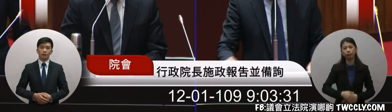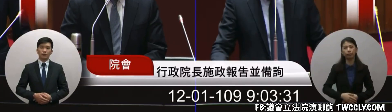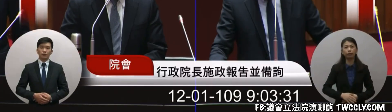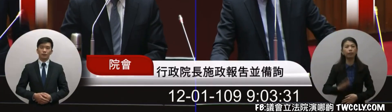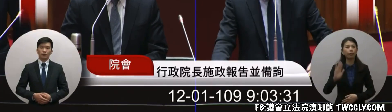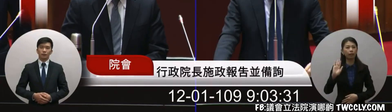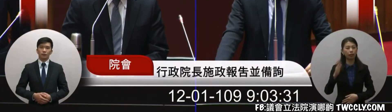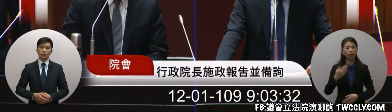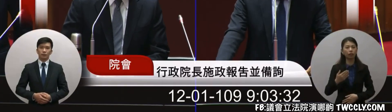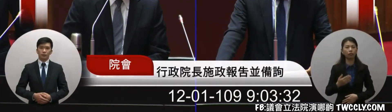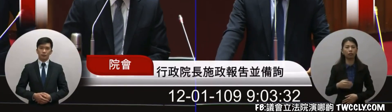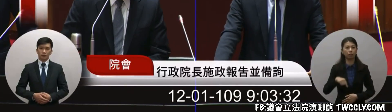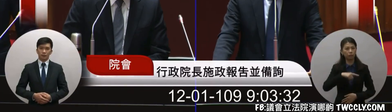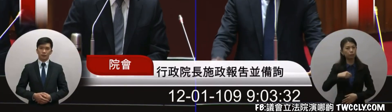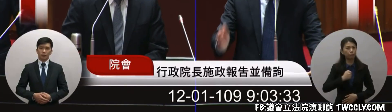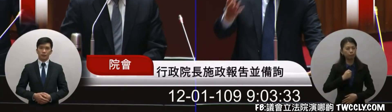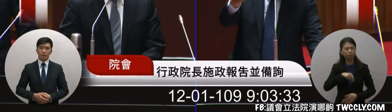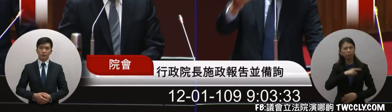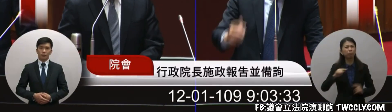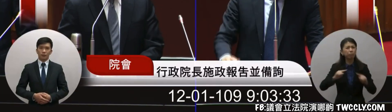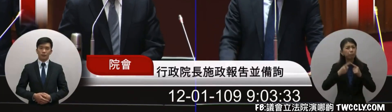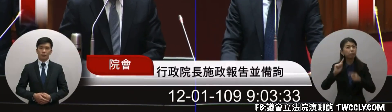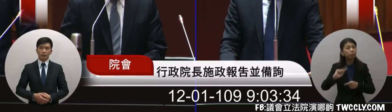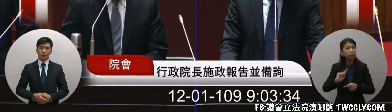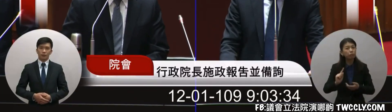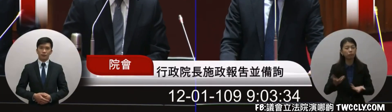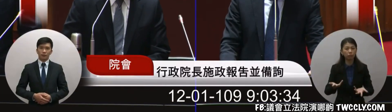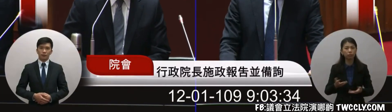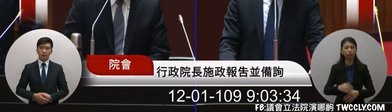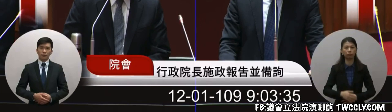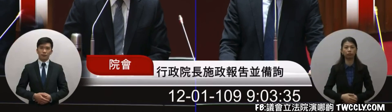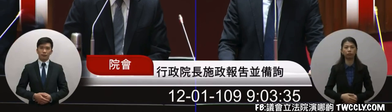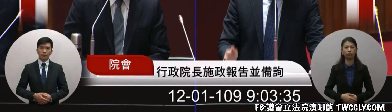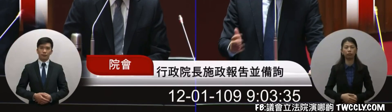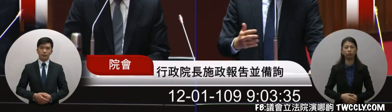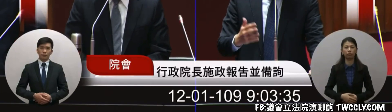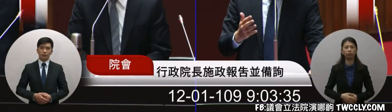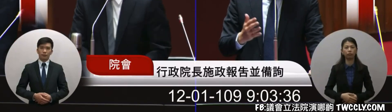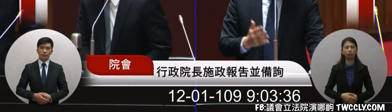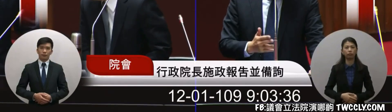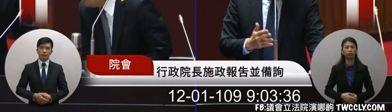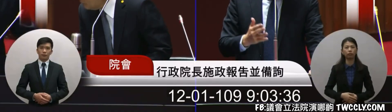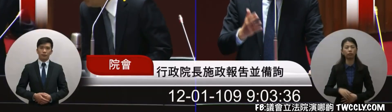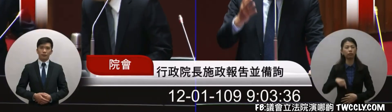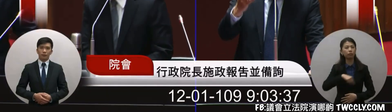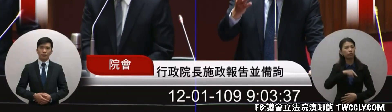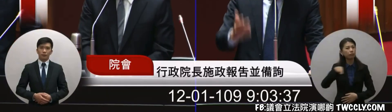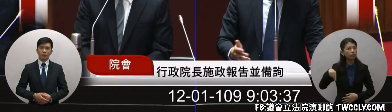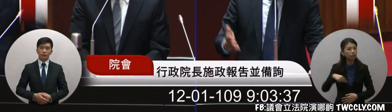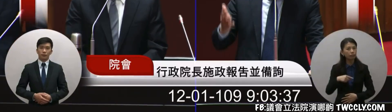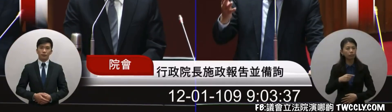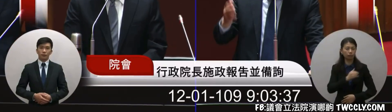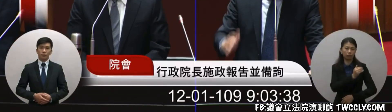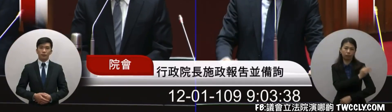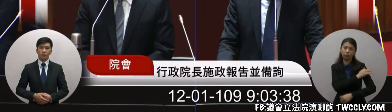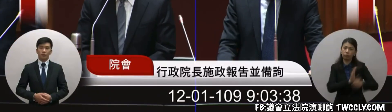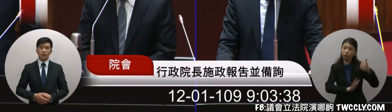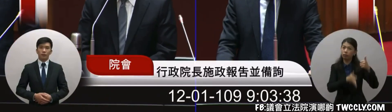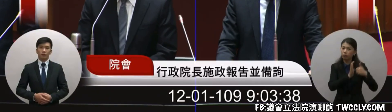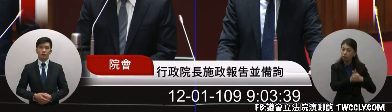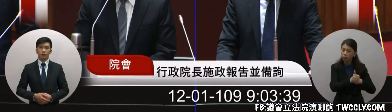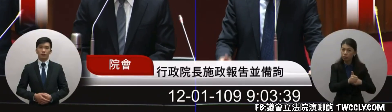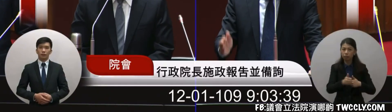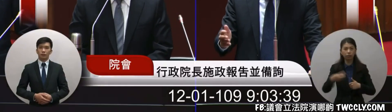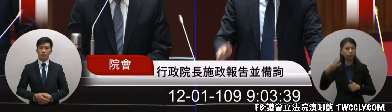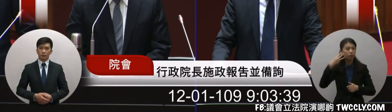是我们也知道这次的争议哈，其实刚好主委也上来了哈，其实哈，不管是我们的陈主委或者我们的潘